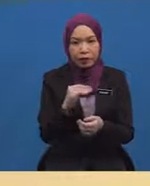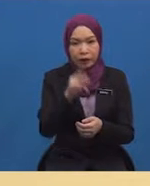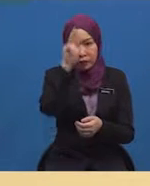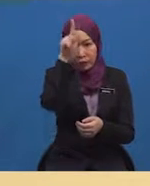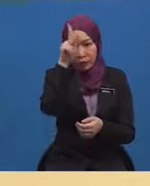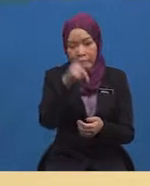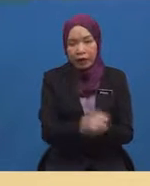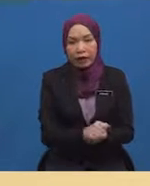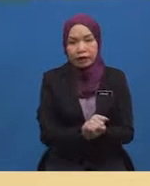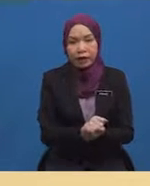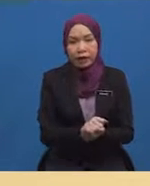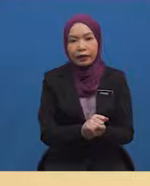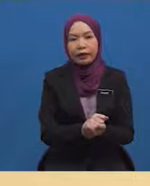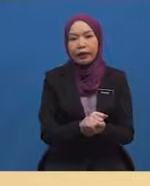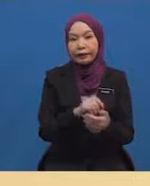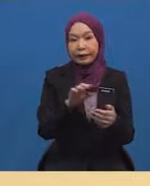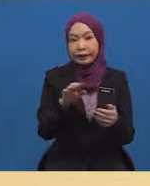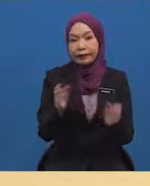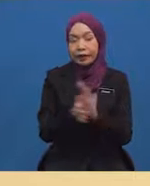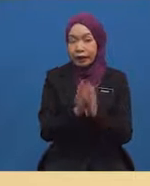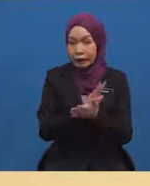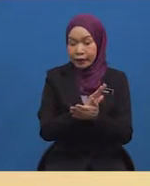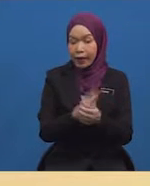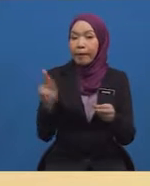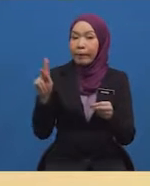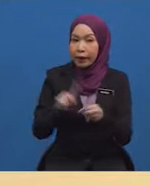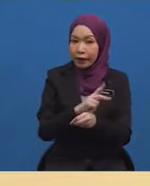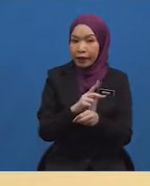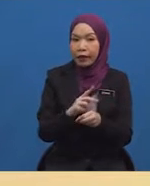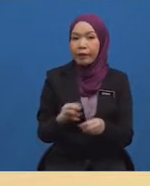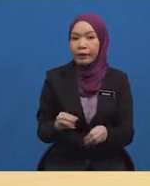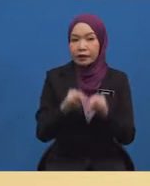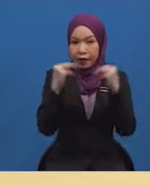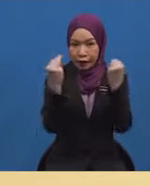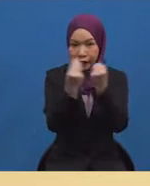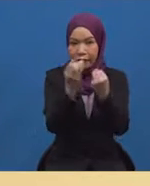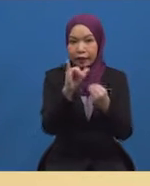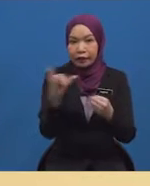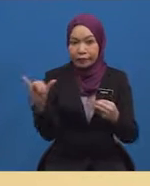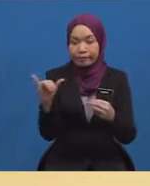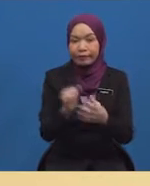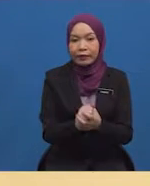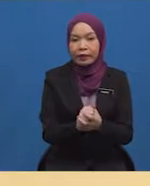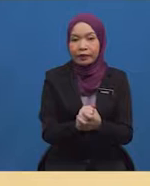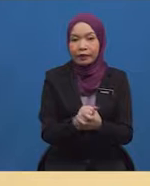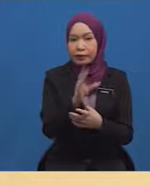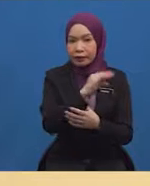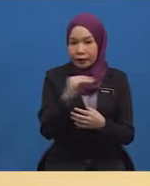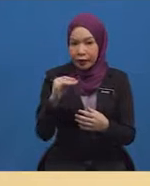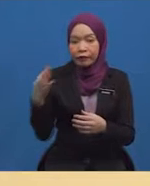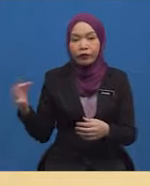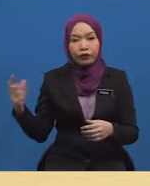menghuni kawasan tersebut. Faktor manusia yang terakhir ialah faktor governance atau dasar